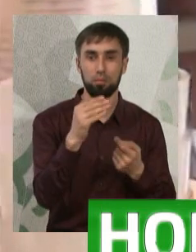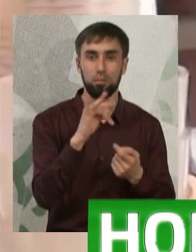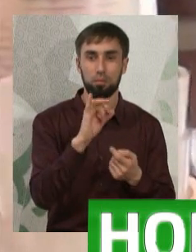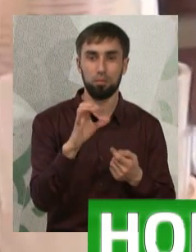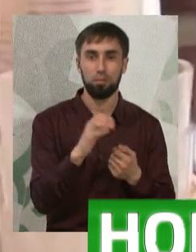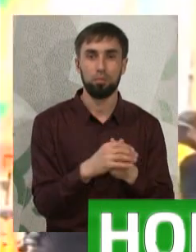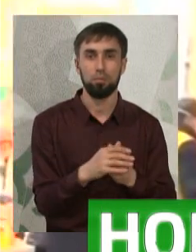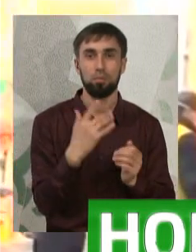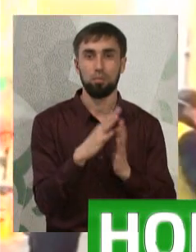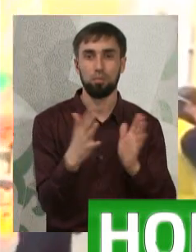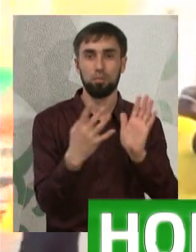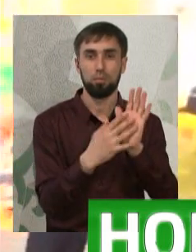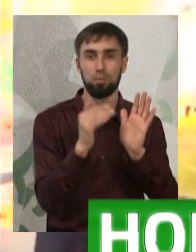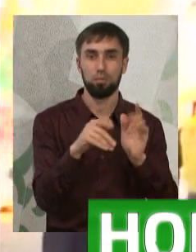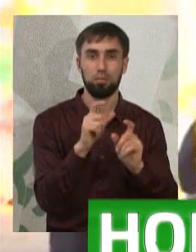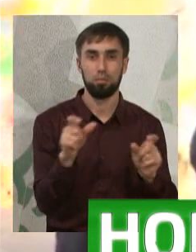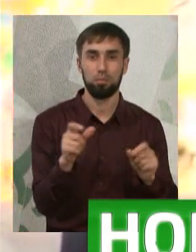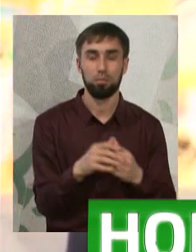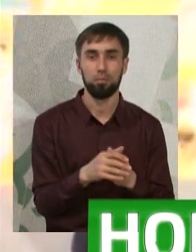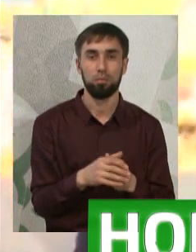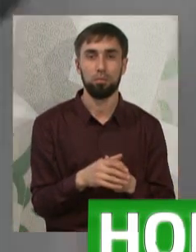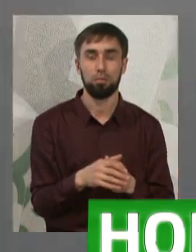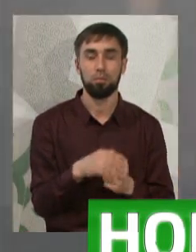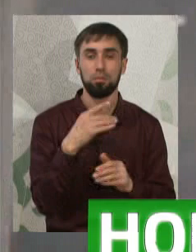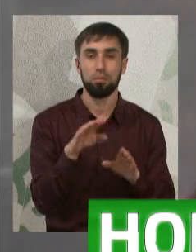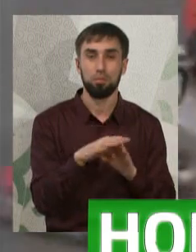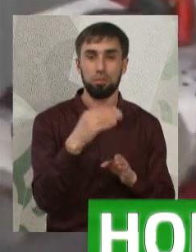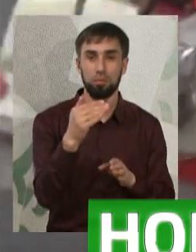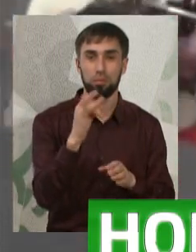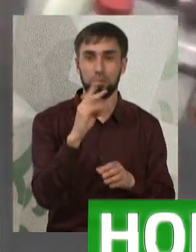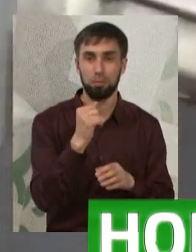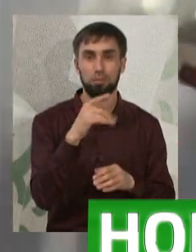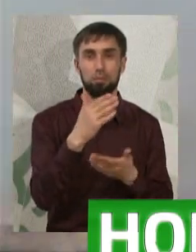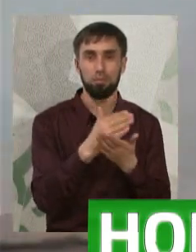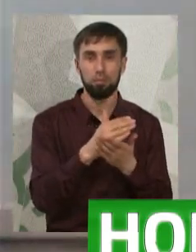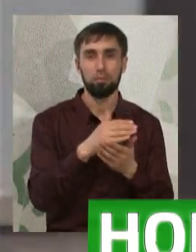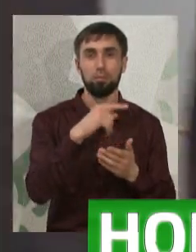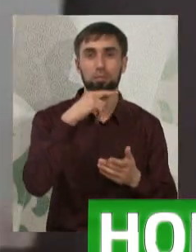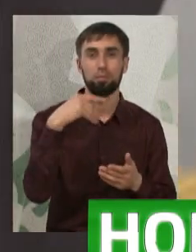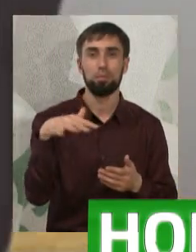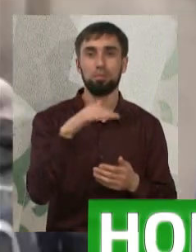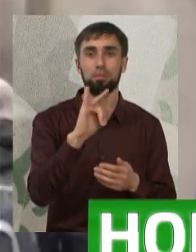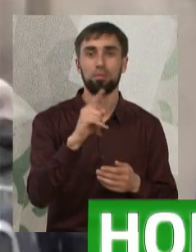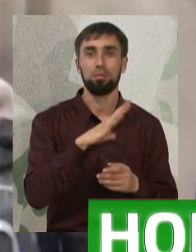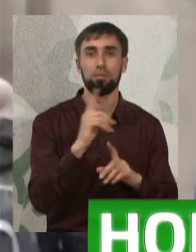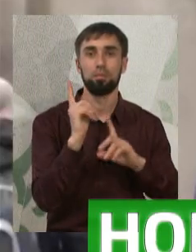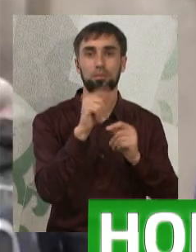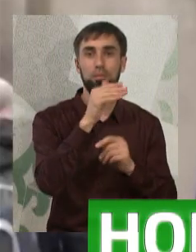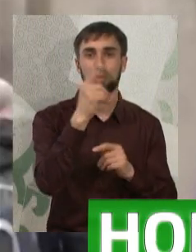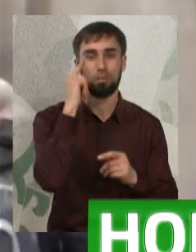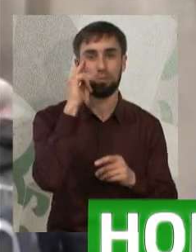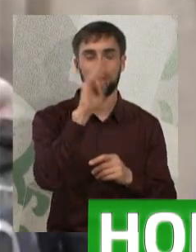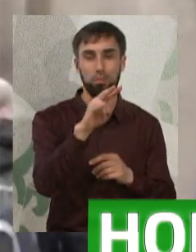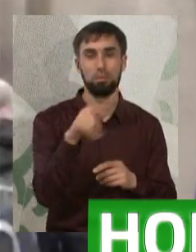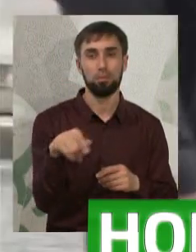коронавирусом более 9000 человек. Однако в этих странах до сих пор остаются российские туристы. Ростуризм рекомендует им не